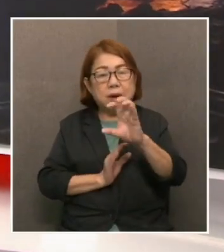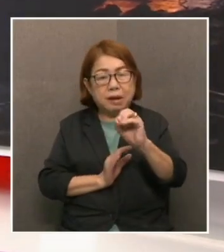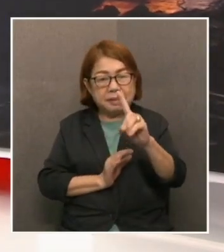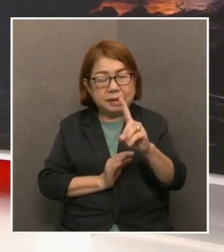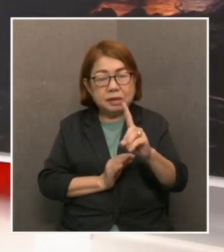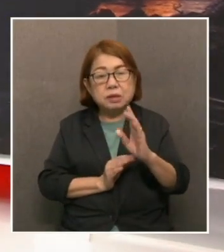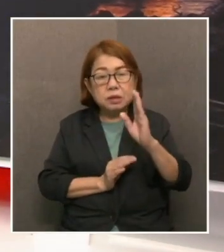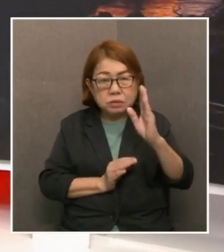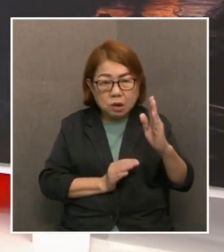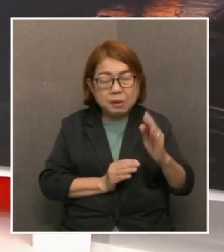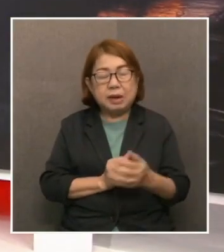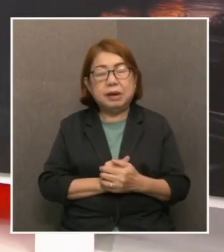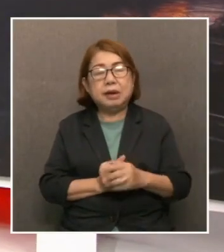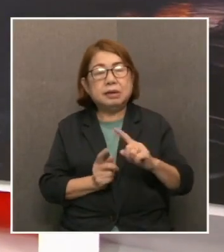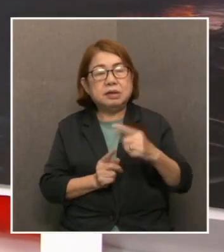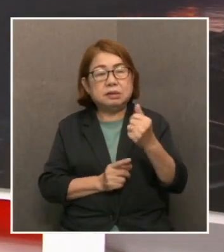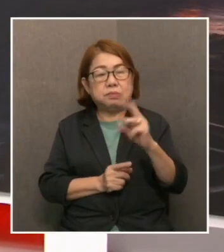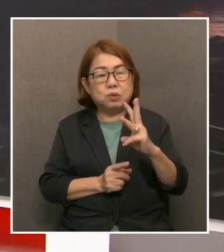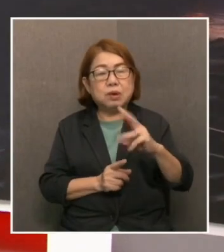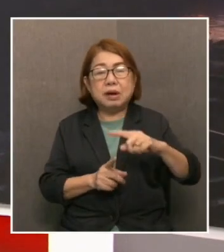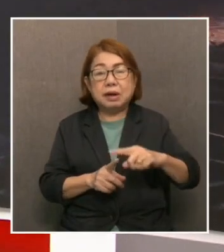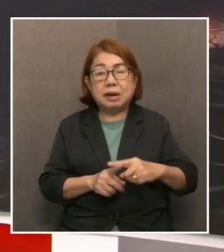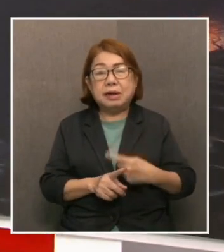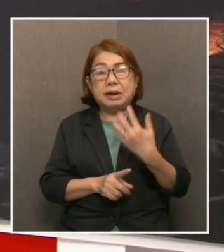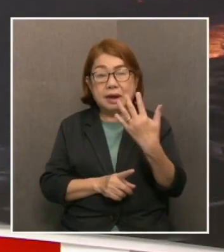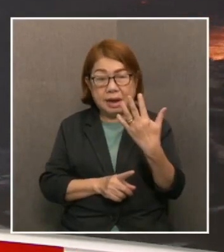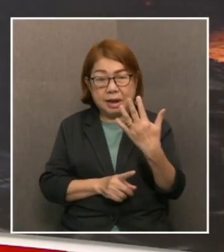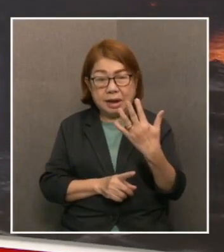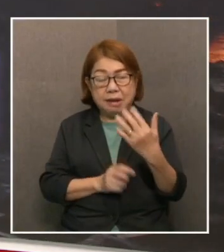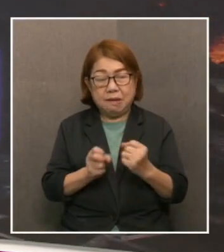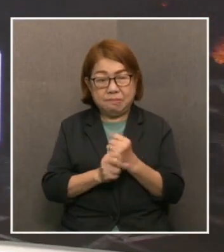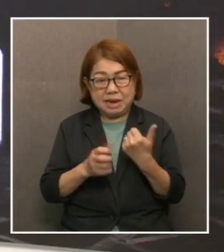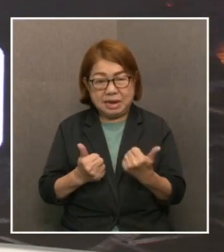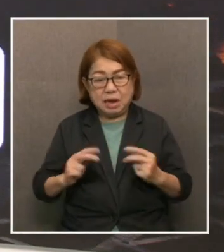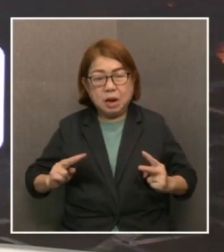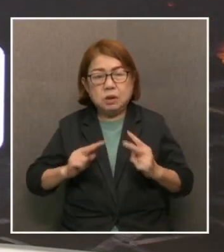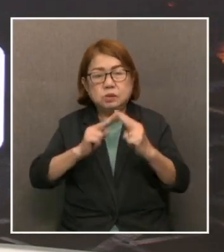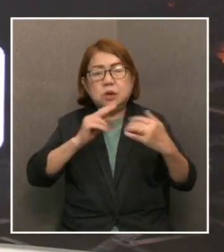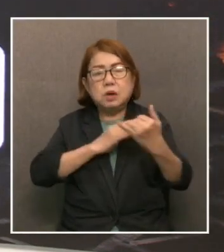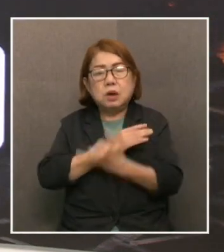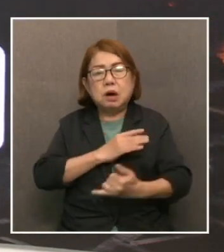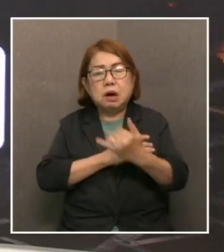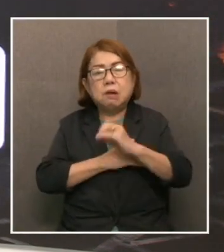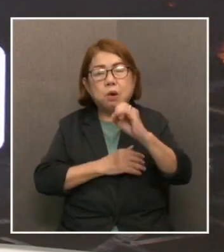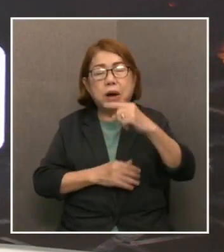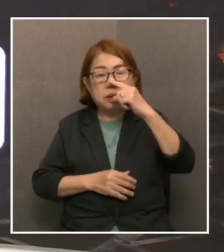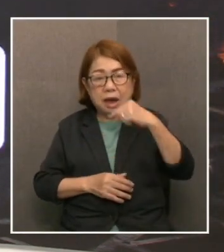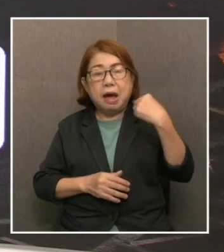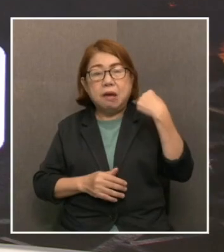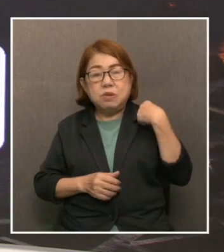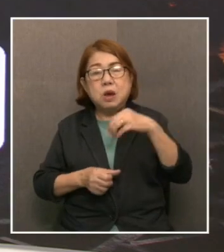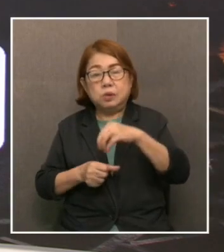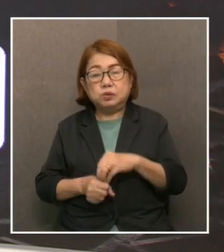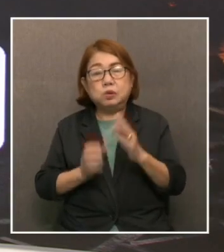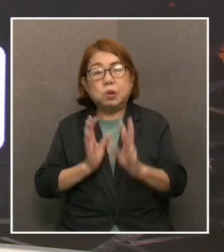พฤษภาคมปีนี้ค่ะก็มีข้อมูลจากกระทรวงการต่างประเทศว่ายังคงเหลือตัวประกันคนไทยที่ยังถูกจับกุมตัวอยู่อีก 6